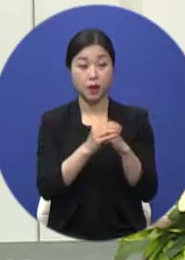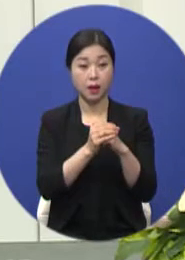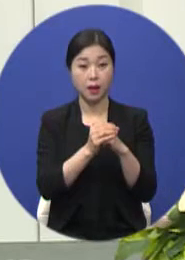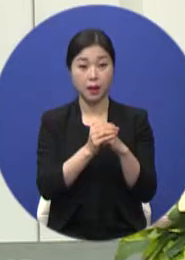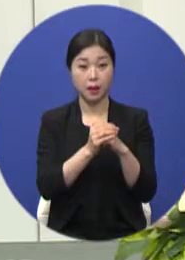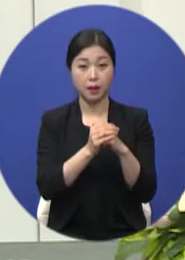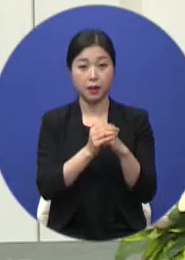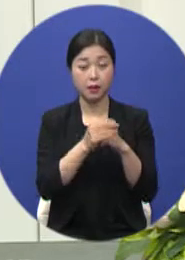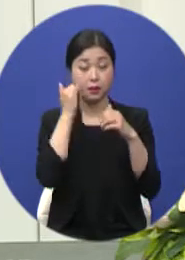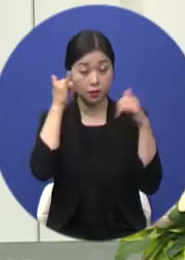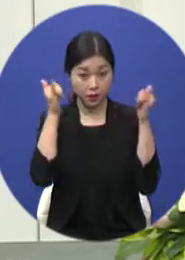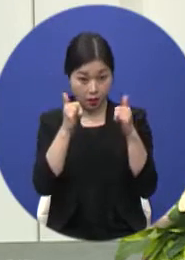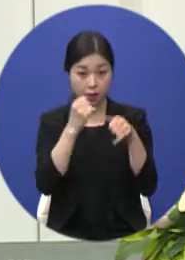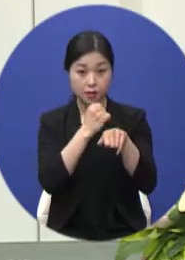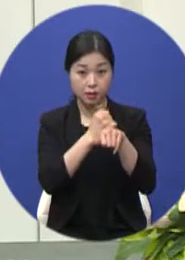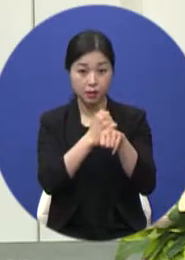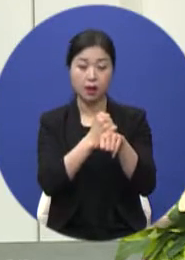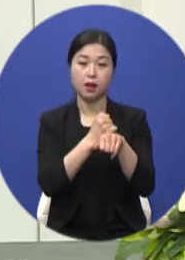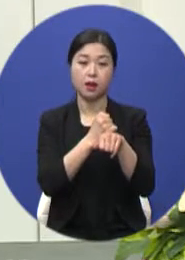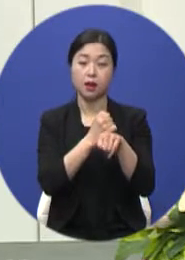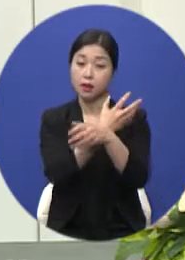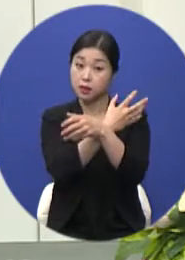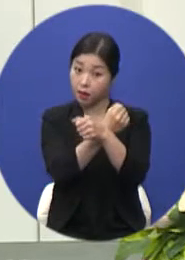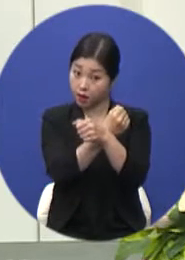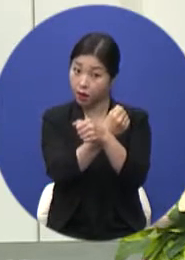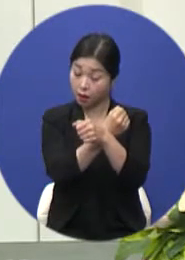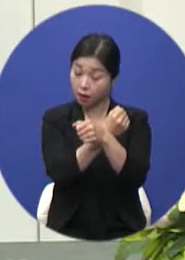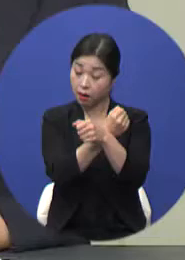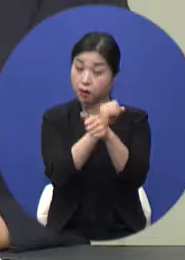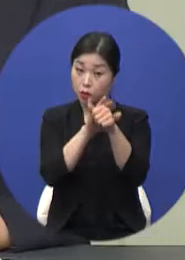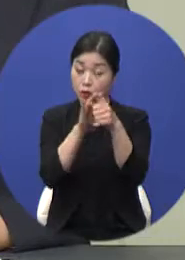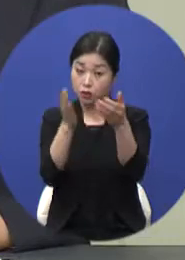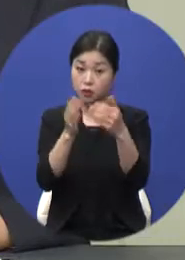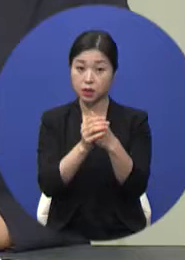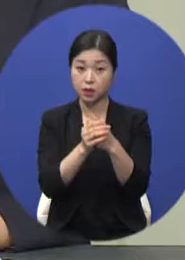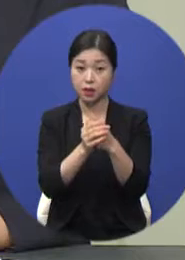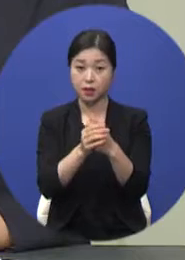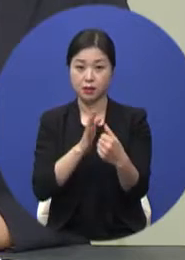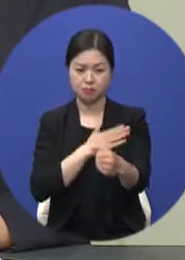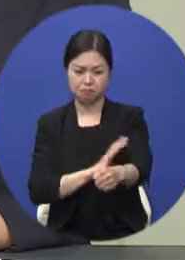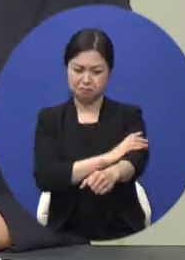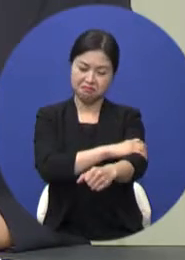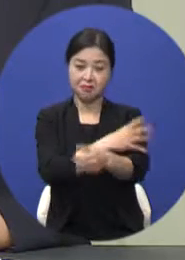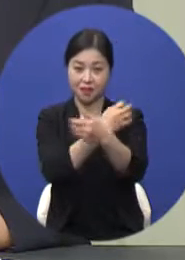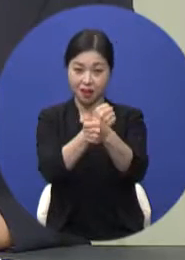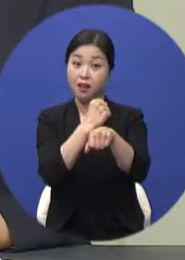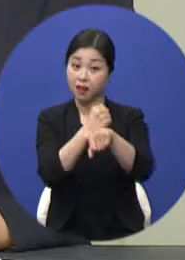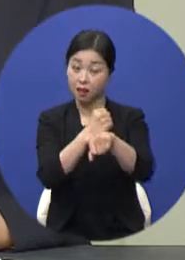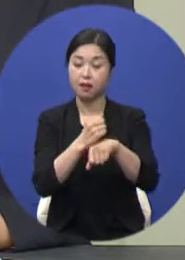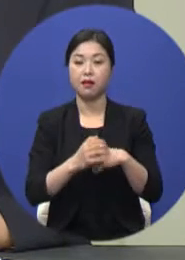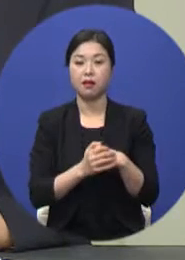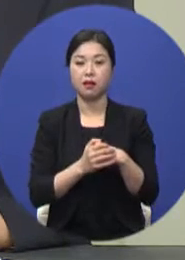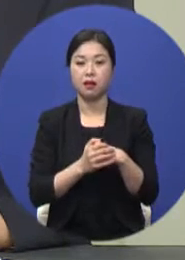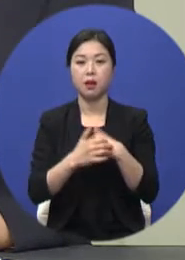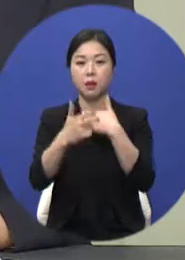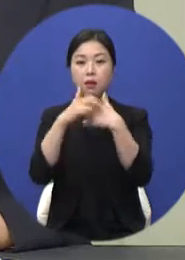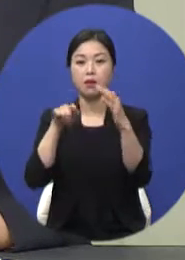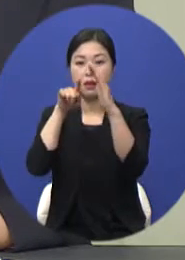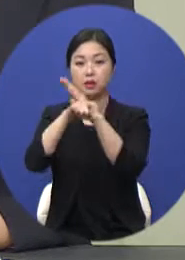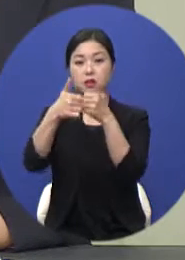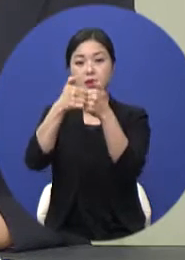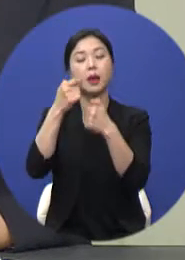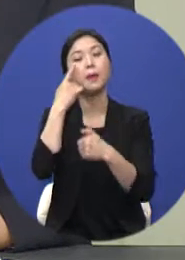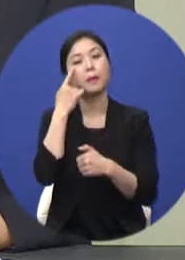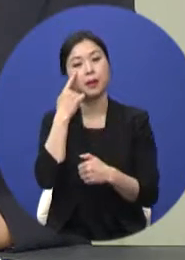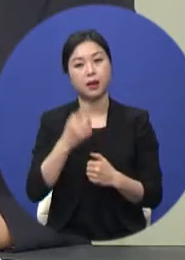편안하게 예약을 제가 해드릴 테니까 제 직권으로 한번 그 내방하셔가지고 상담을